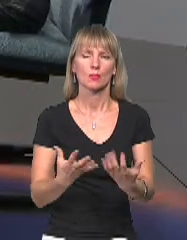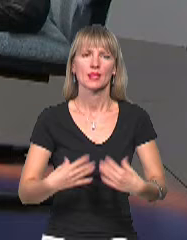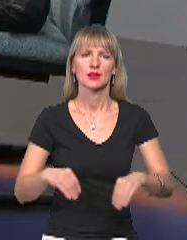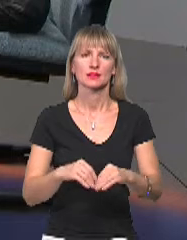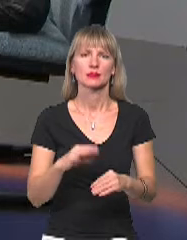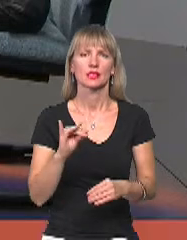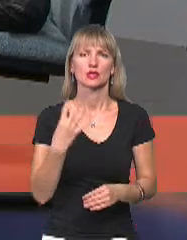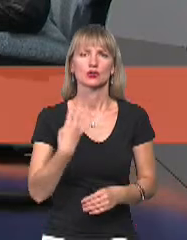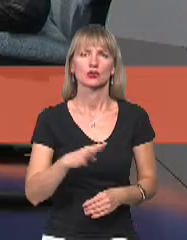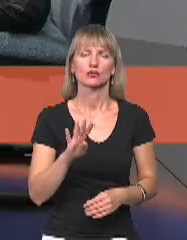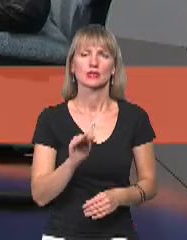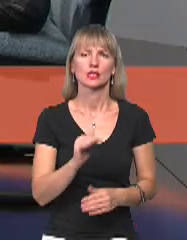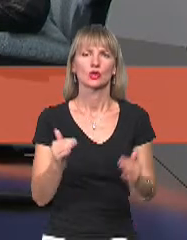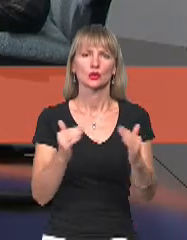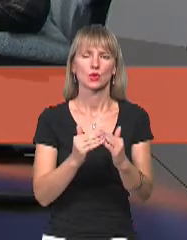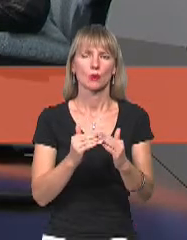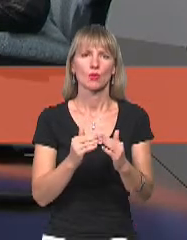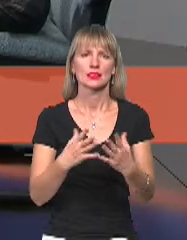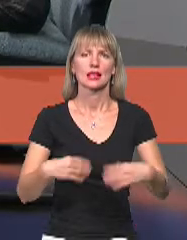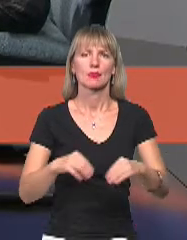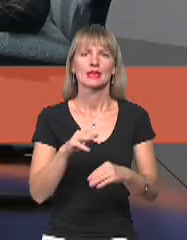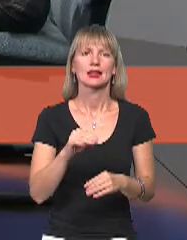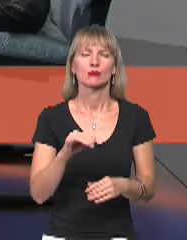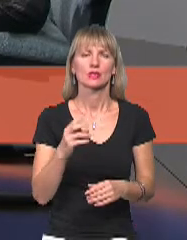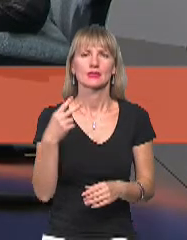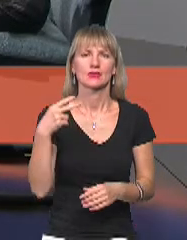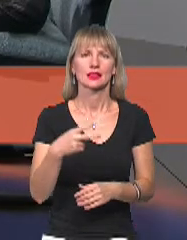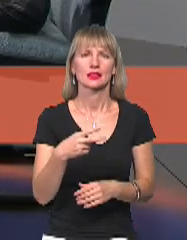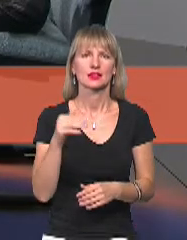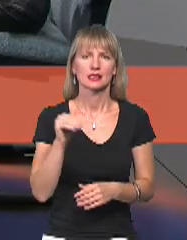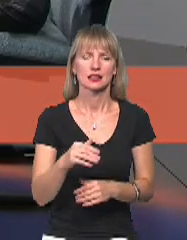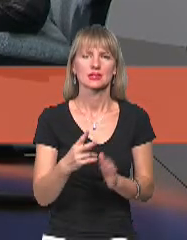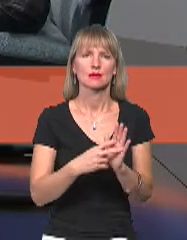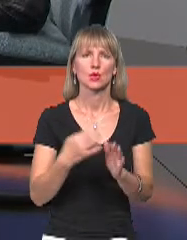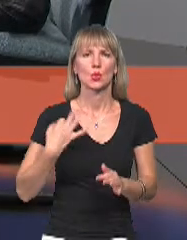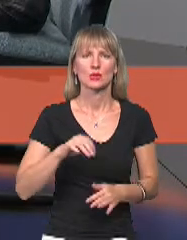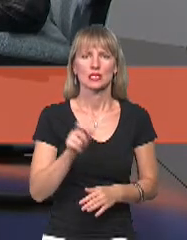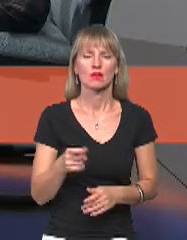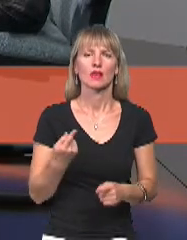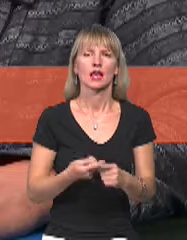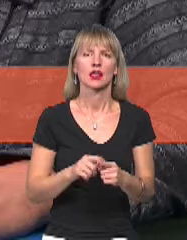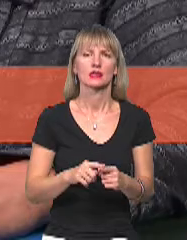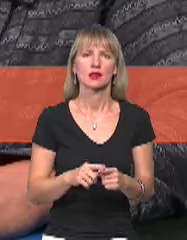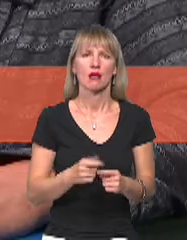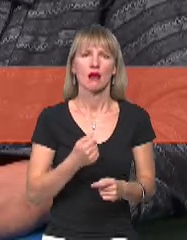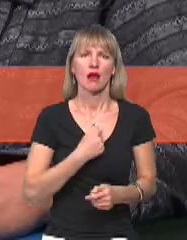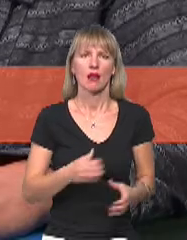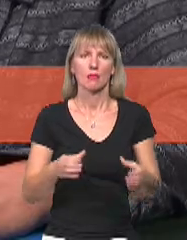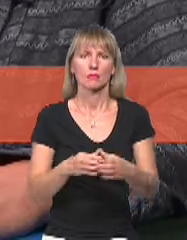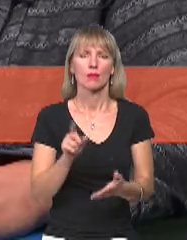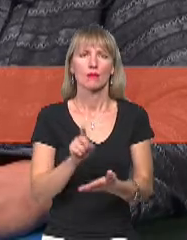і 44 дитячих будинку сімейного типу. І 2700 усиновителів. І оце ця армія